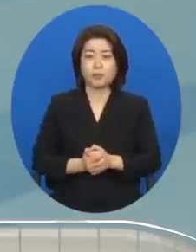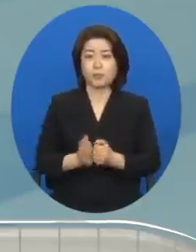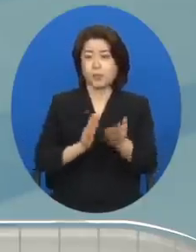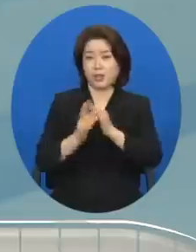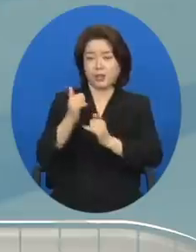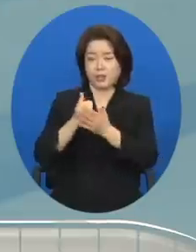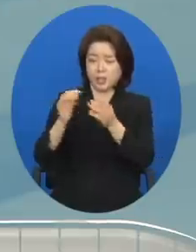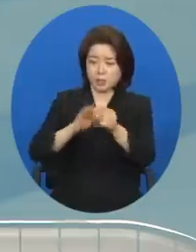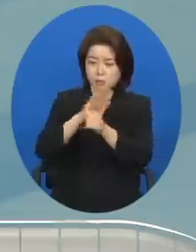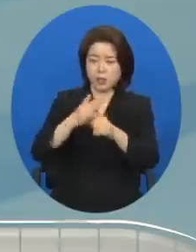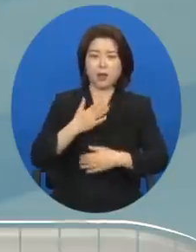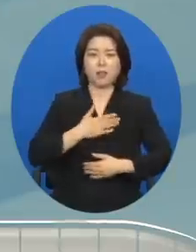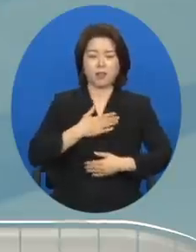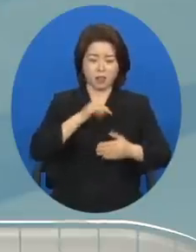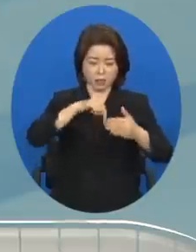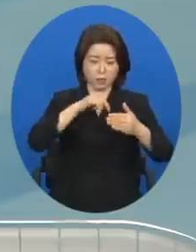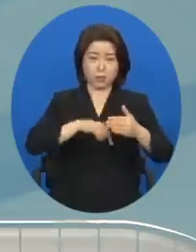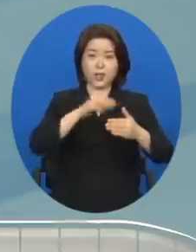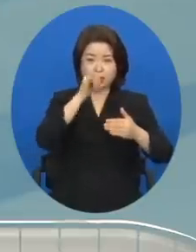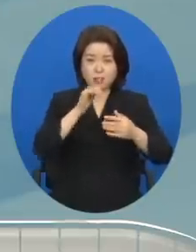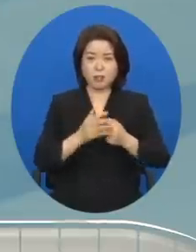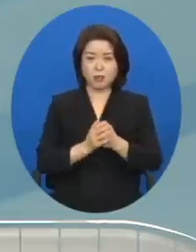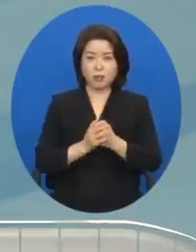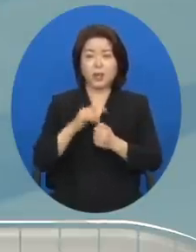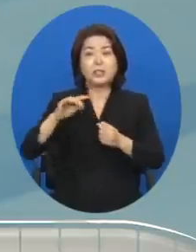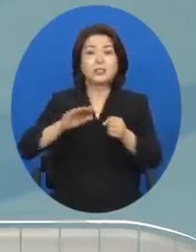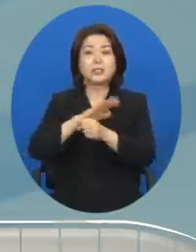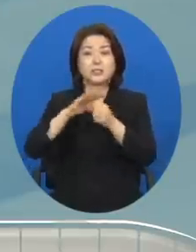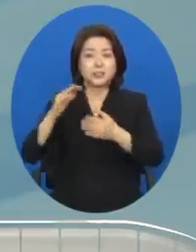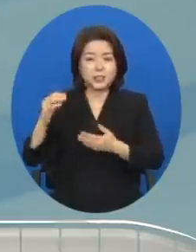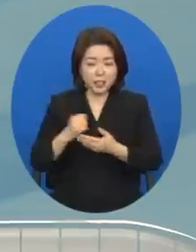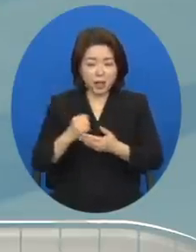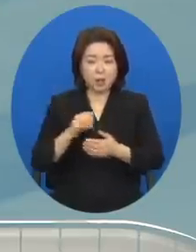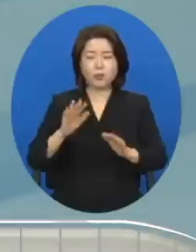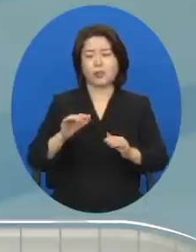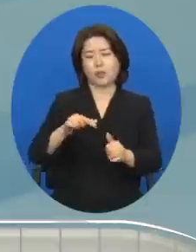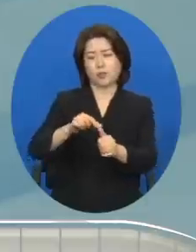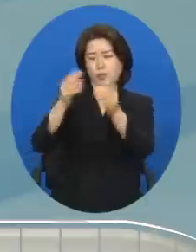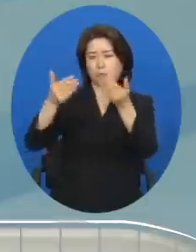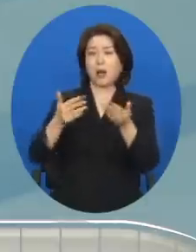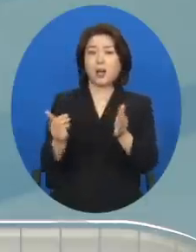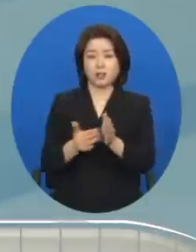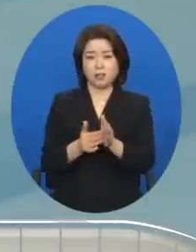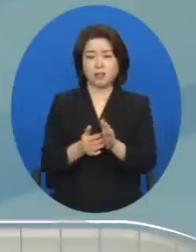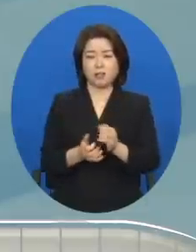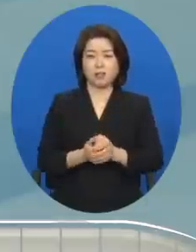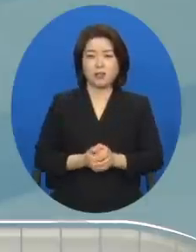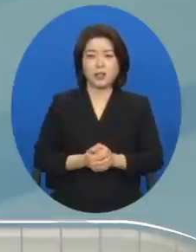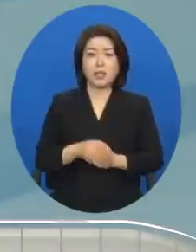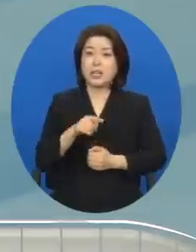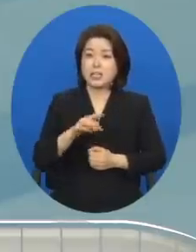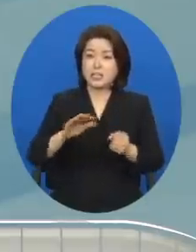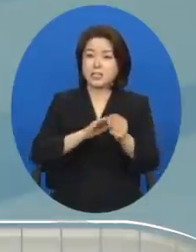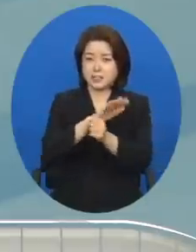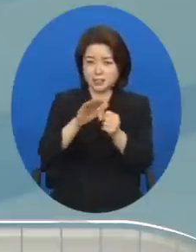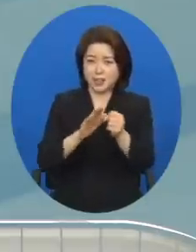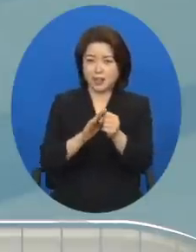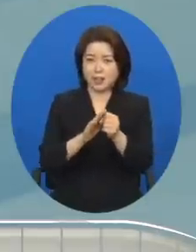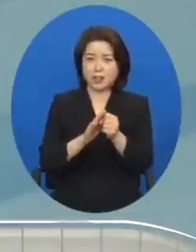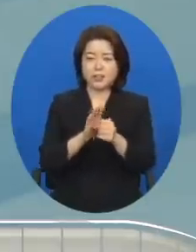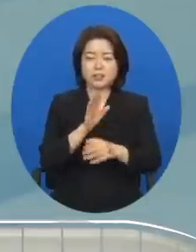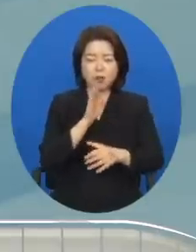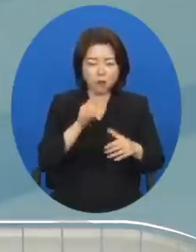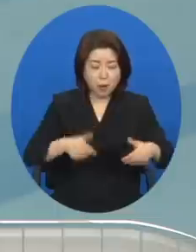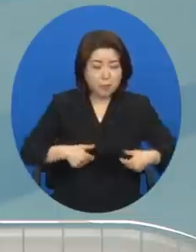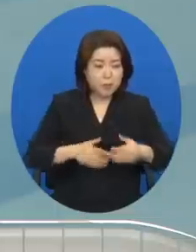예수님 사랑 우리 안에 있잖아요. 그 사랑으로 우리가 이렇게 구원 받았잖아요. 그러니까 이 사랑 그렇게 필요로